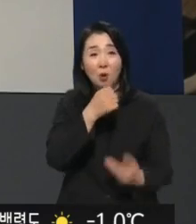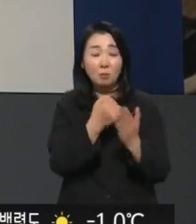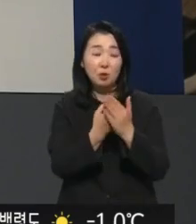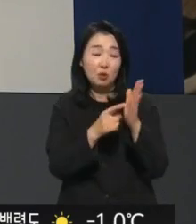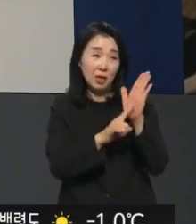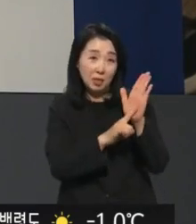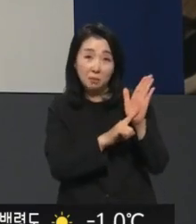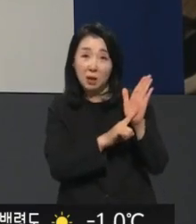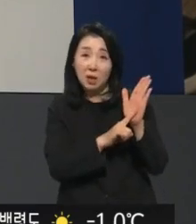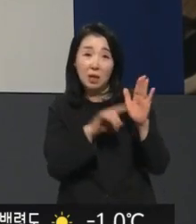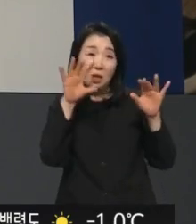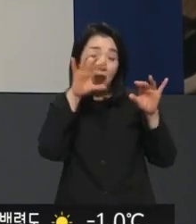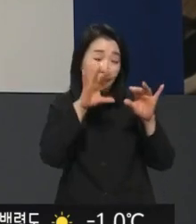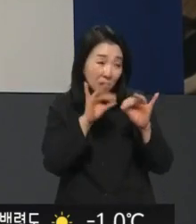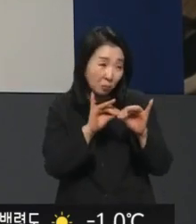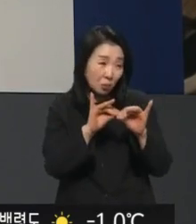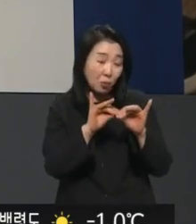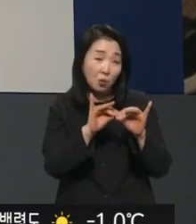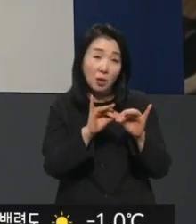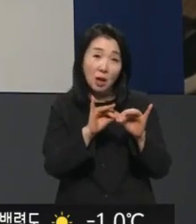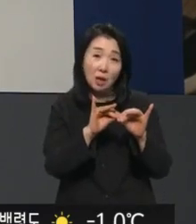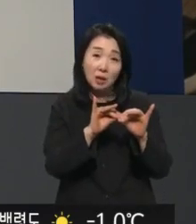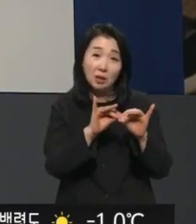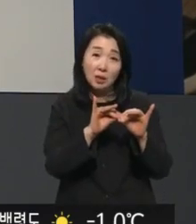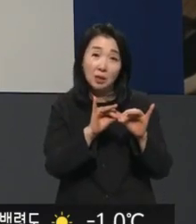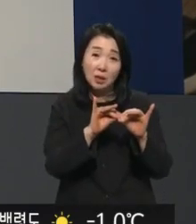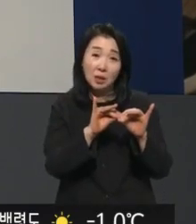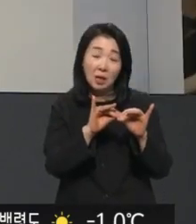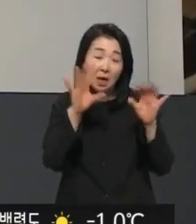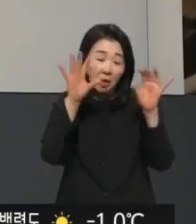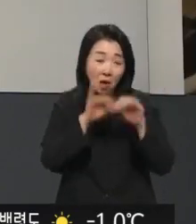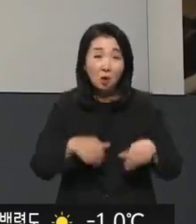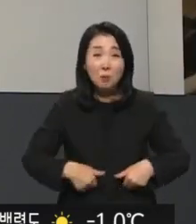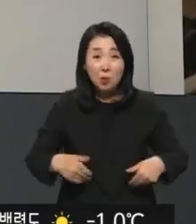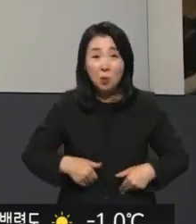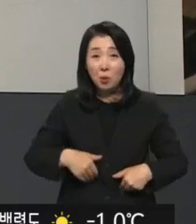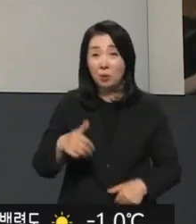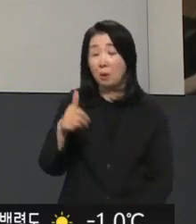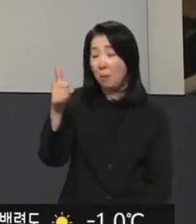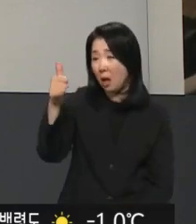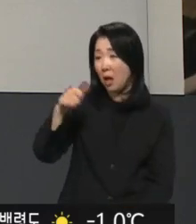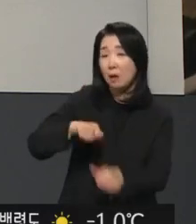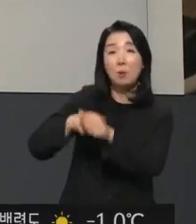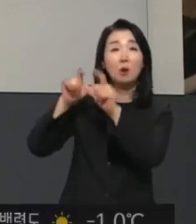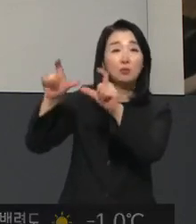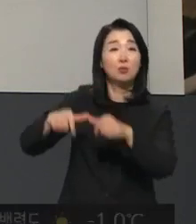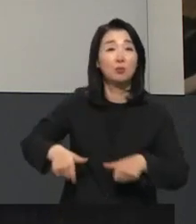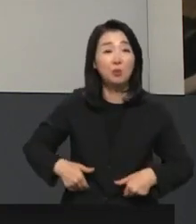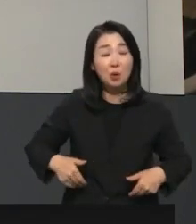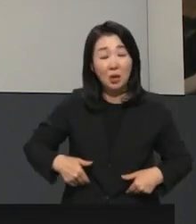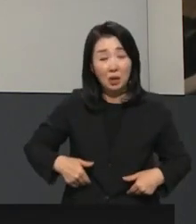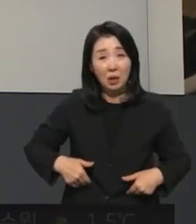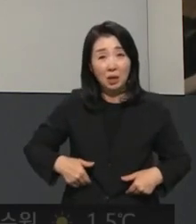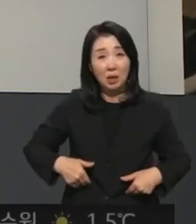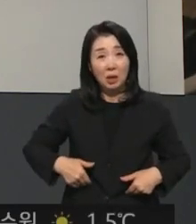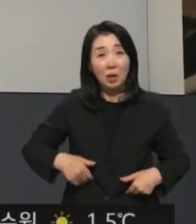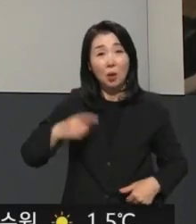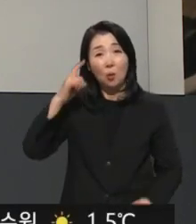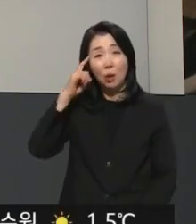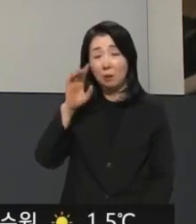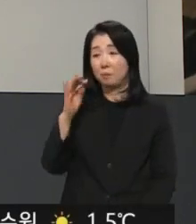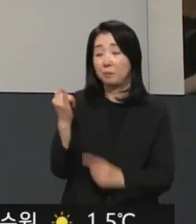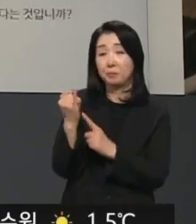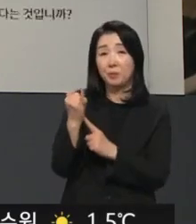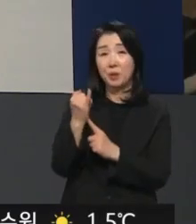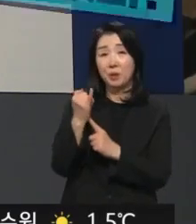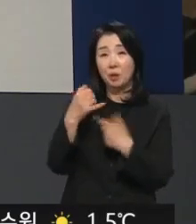게시판에는 체포동의안 가결을 주장한 박 전 위원장을 징계해야 한다 이런 청원이 등장했습니다. 박 전 위원장을 향해서 민주당 있을